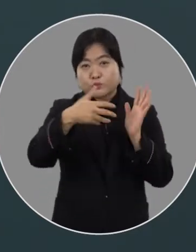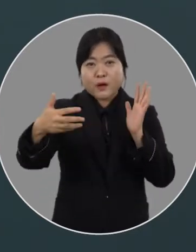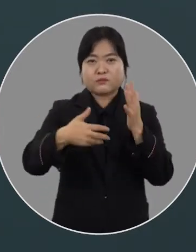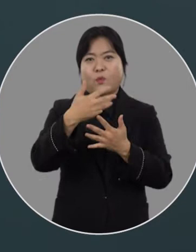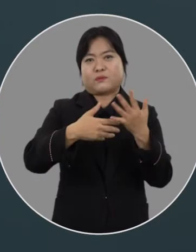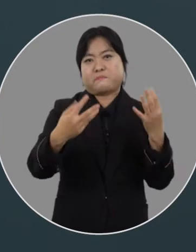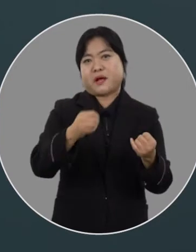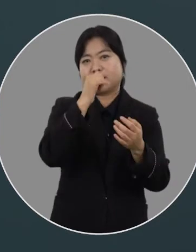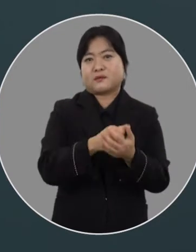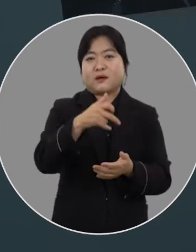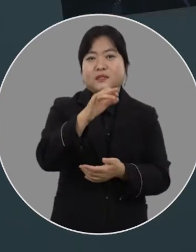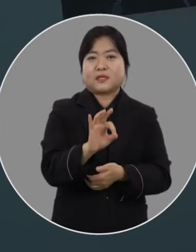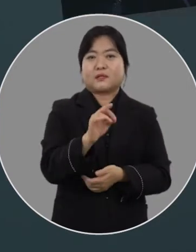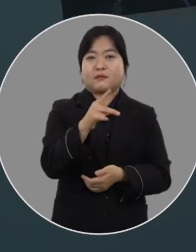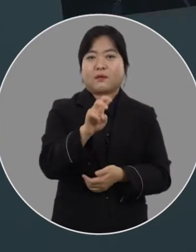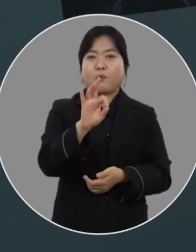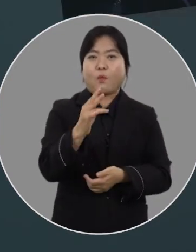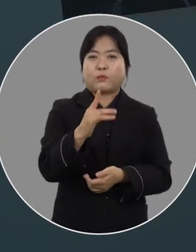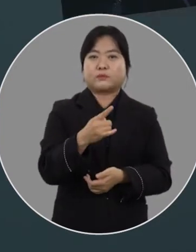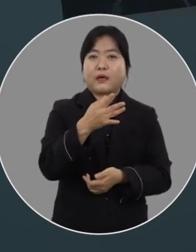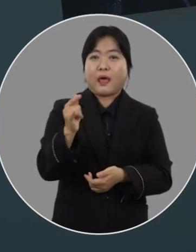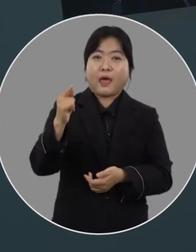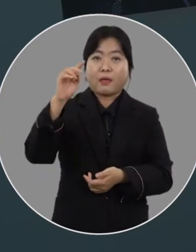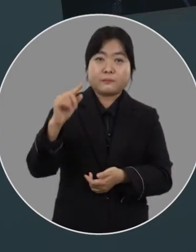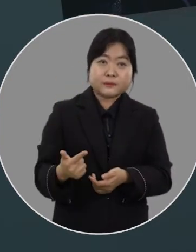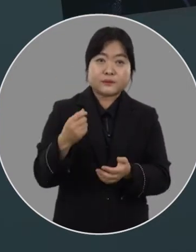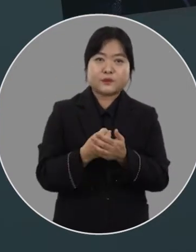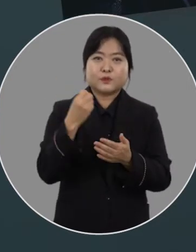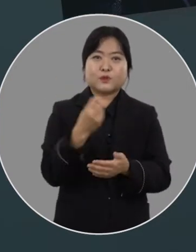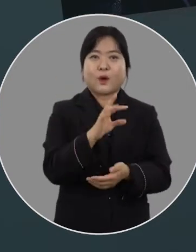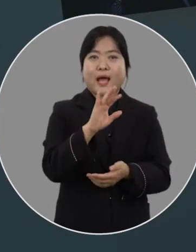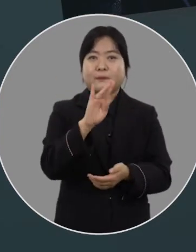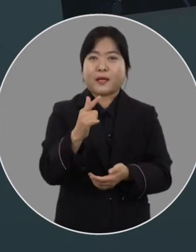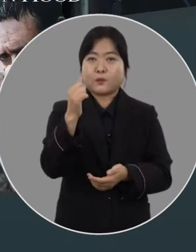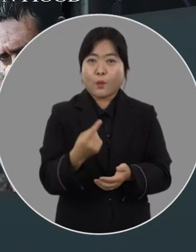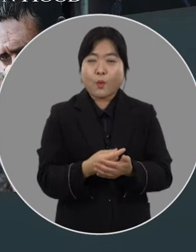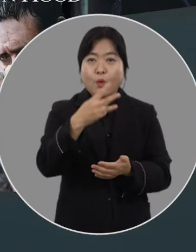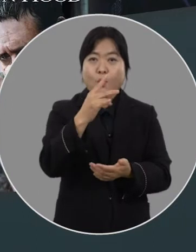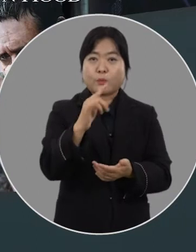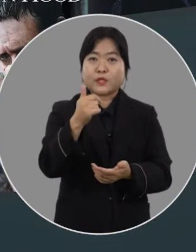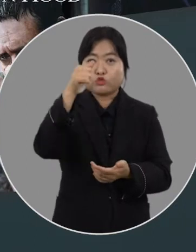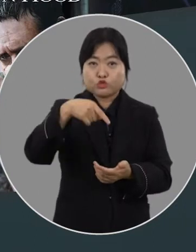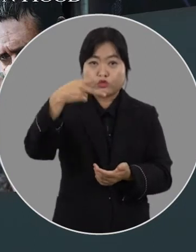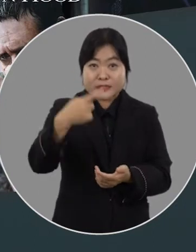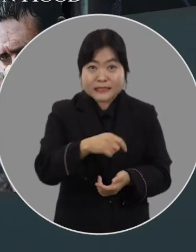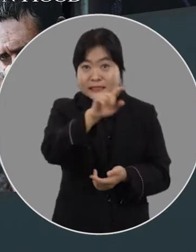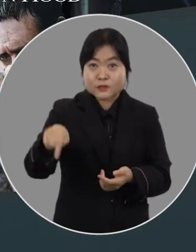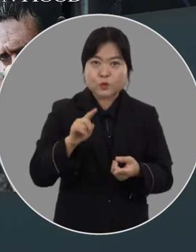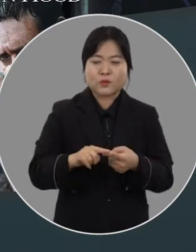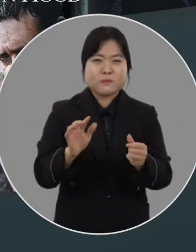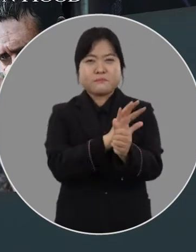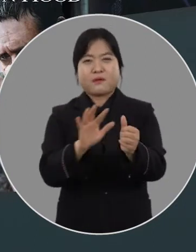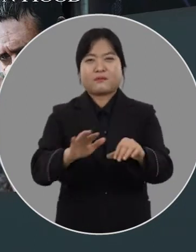영화들도 있습니다. 킹덤 오브 헤븐뿐만이 아니라 아이반호라든지 로빈 후드와 같은 경우에도 이 모든